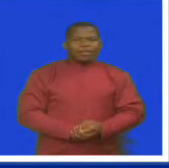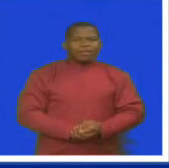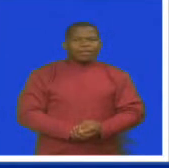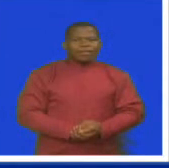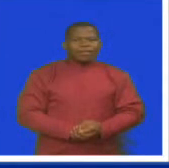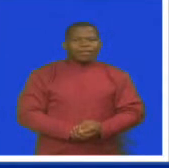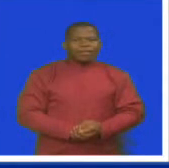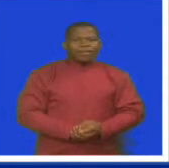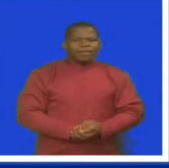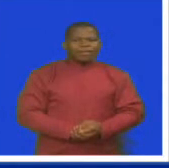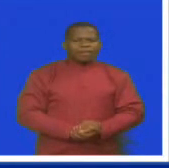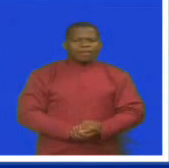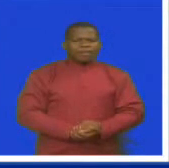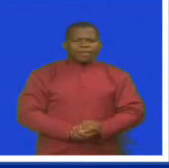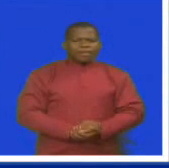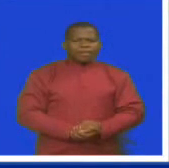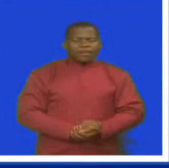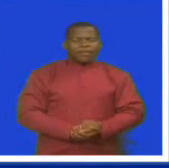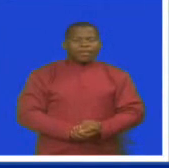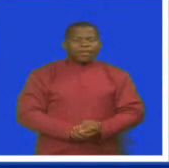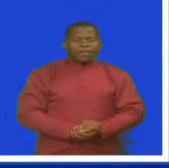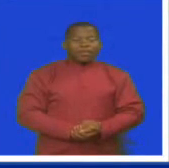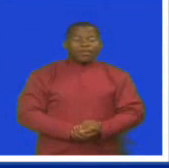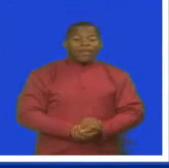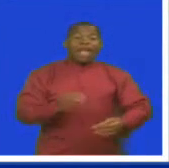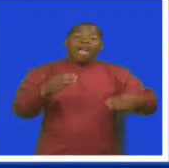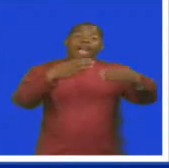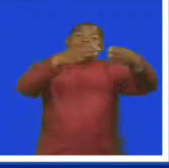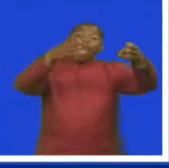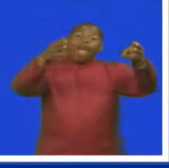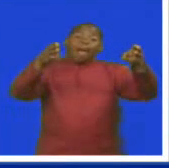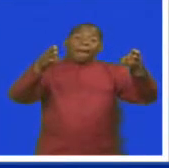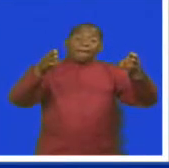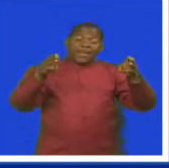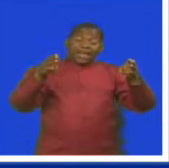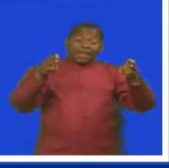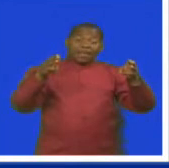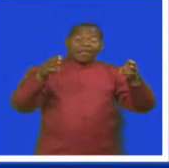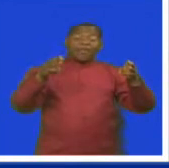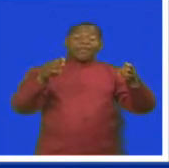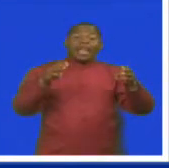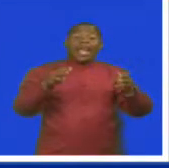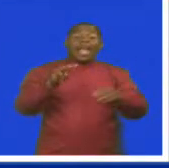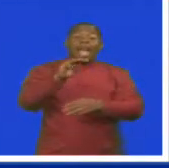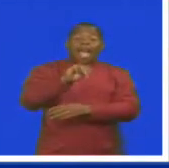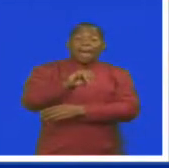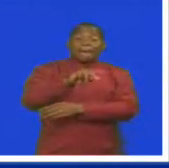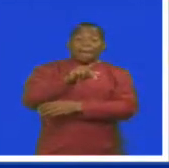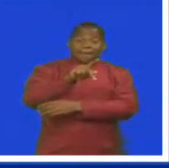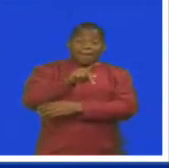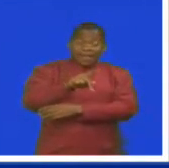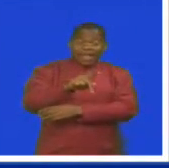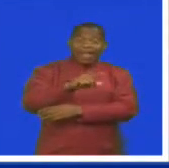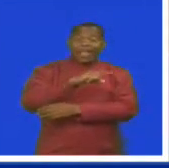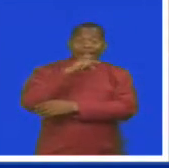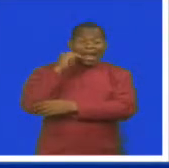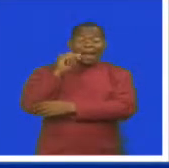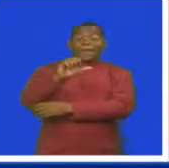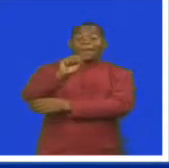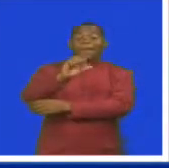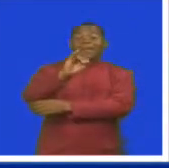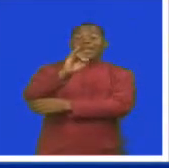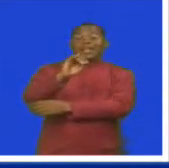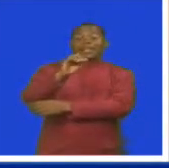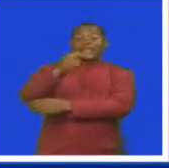Mayihlala indlu yabaye esikhulu lunga lephalamende lasenkundleni yasekukhanyeni Vincent Hlongonyane lifune kwati ukuthi